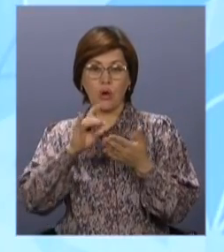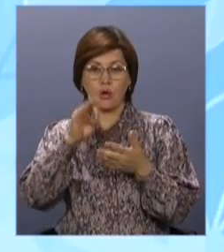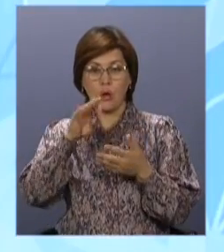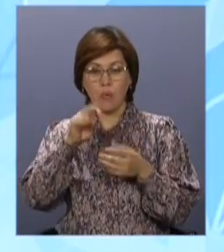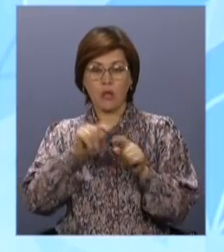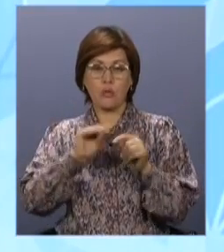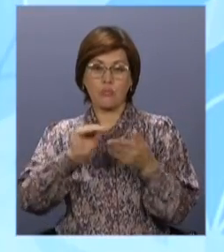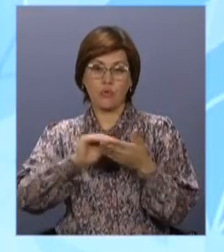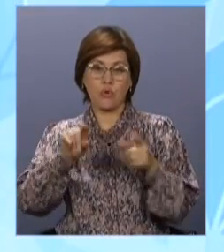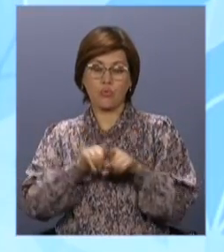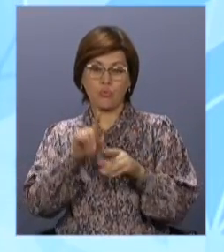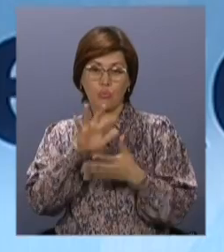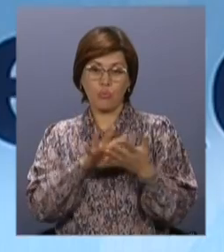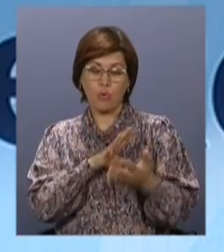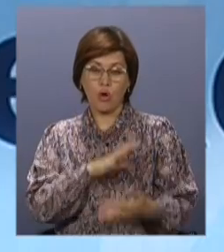да шықты.